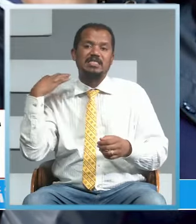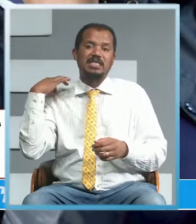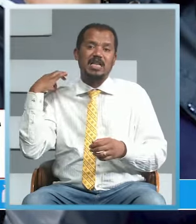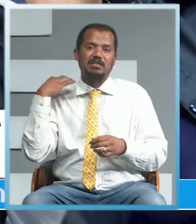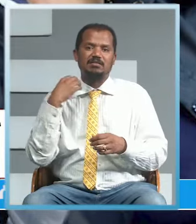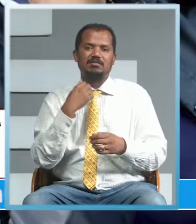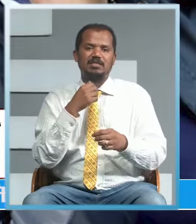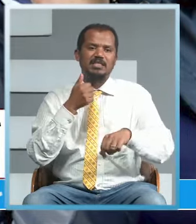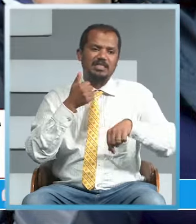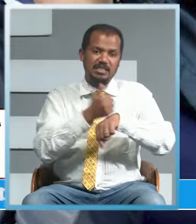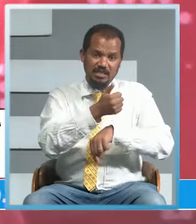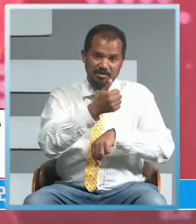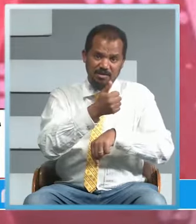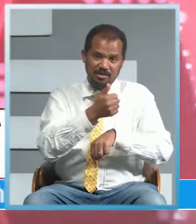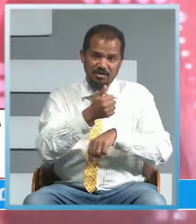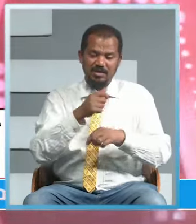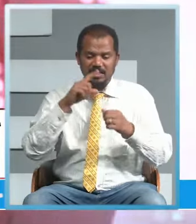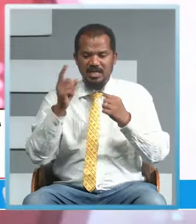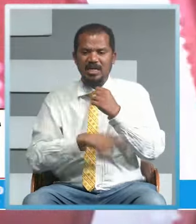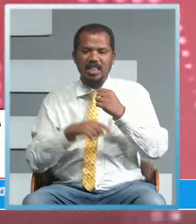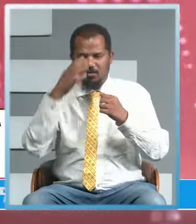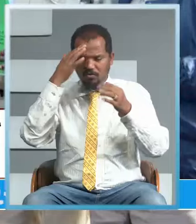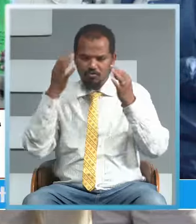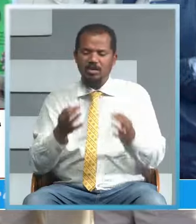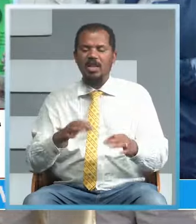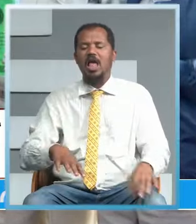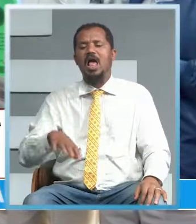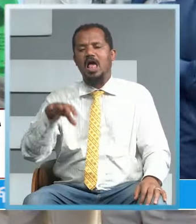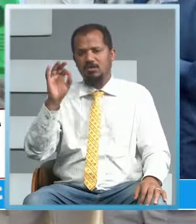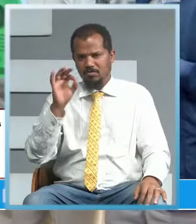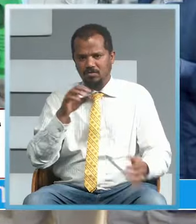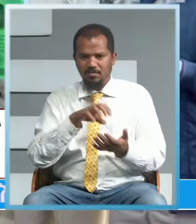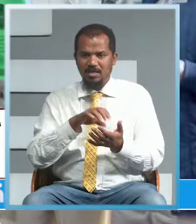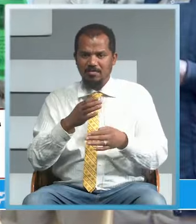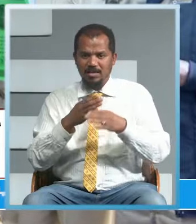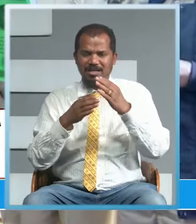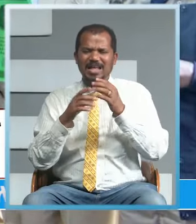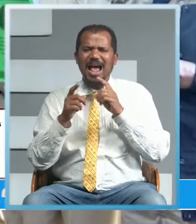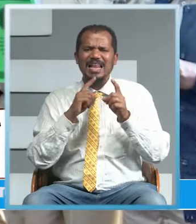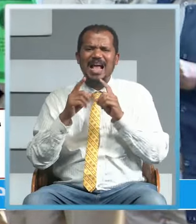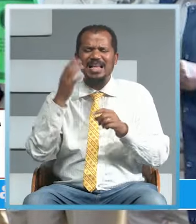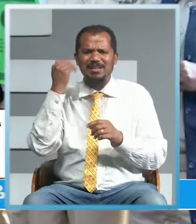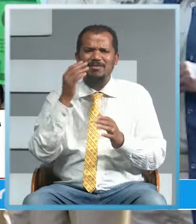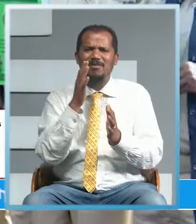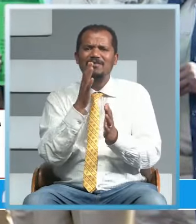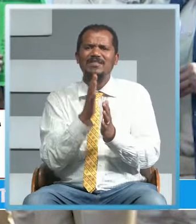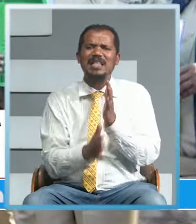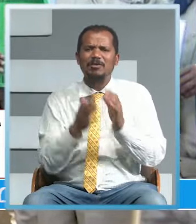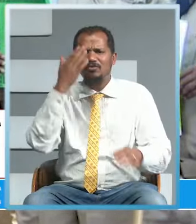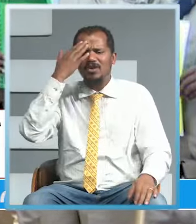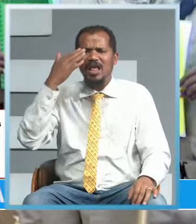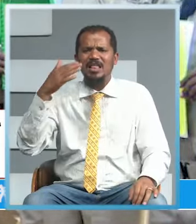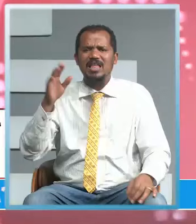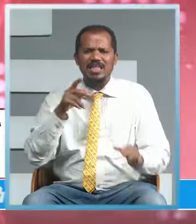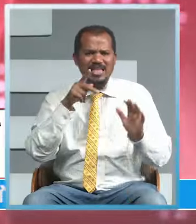2341 ግለሰቦች ክስ ተመስርቶባቸው የቅጣት ውሳኔ አግኝተዋል። በከተማ ደረጃ አነጋጋሪ የነበሩ